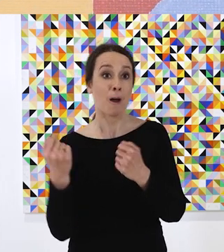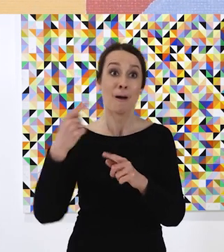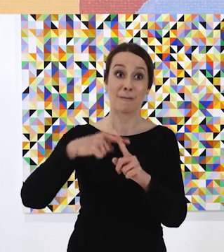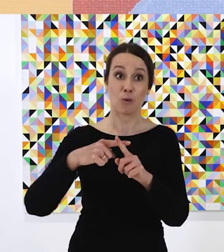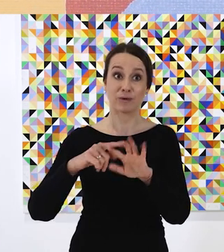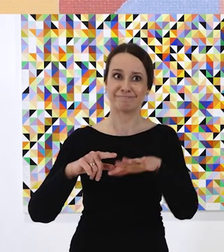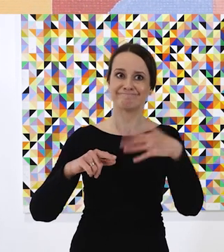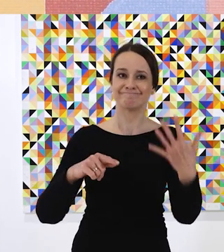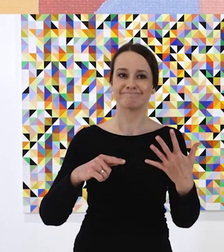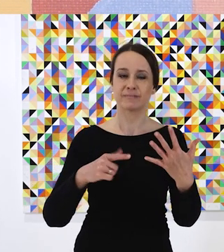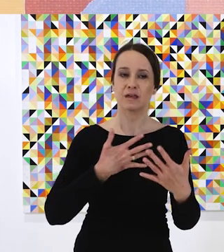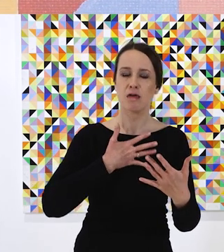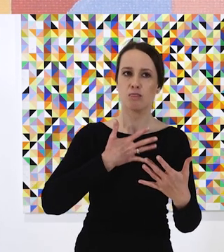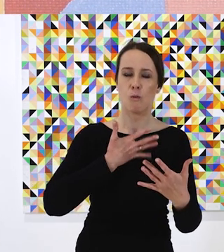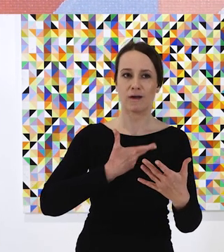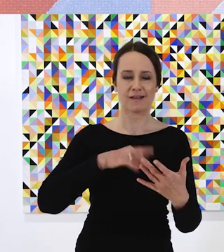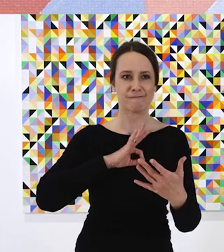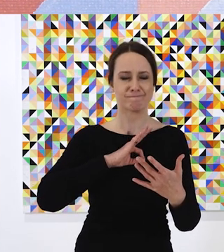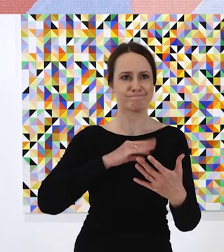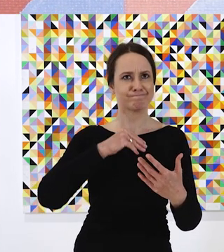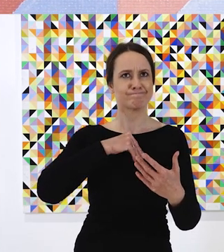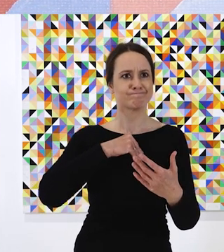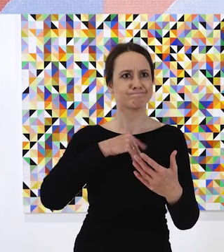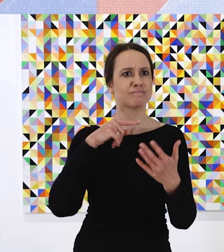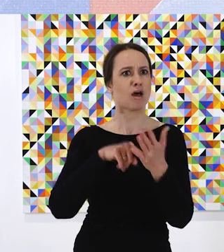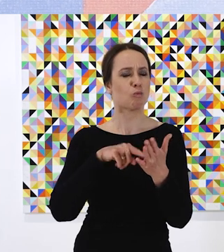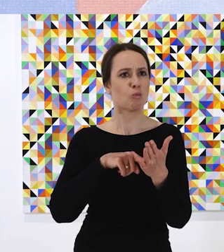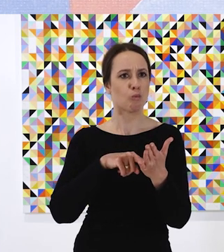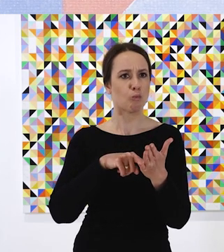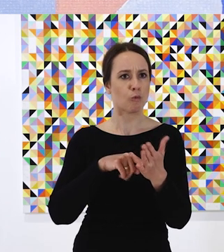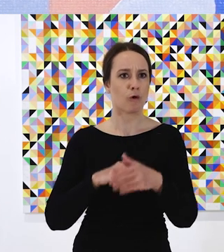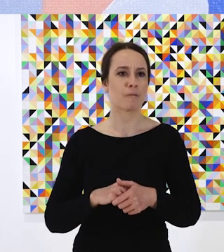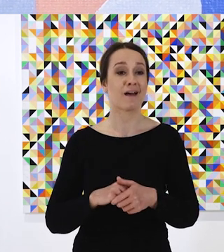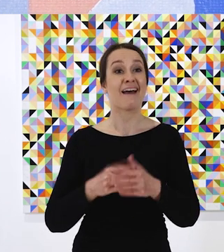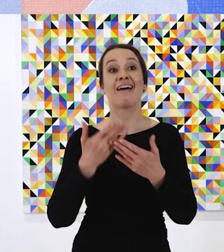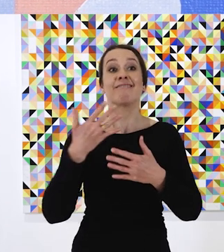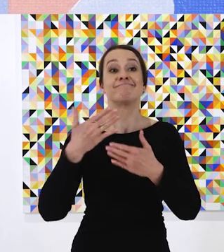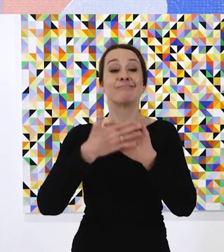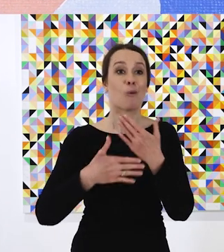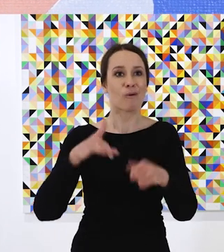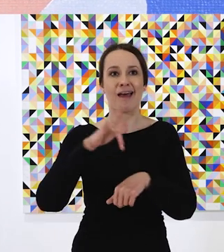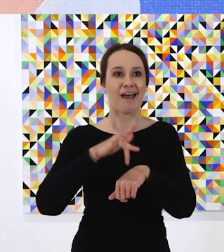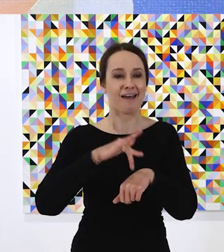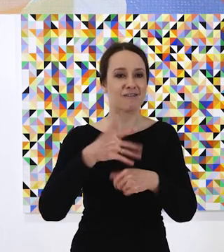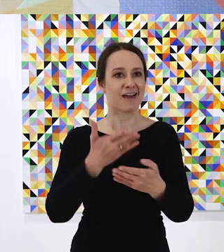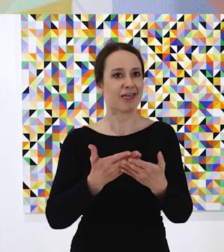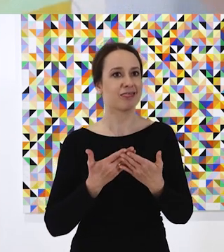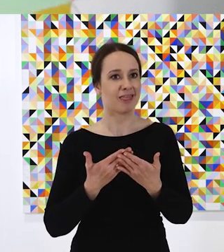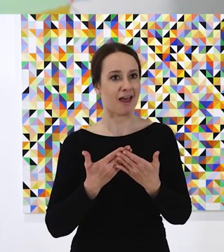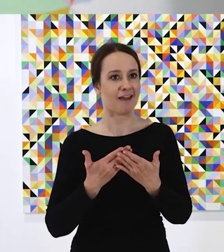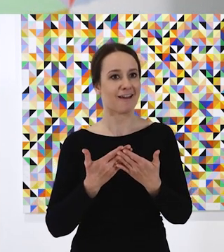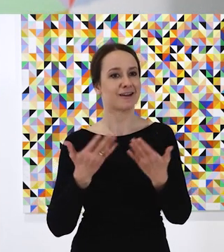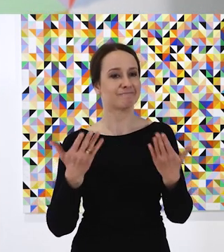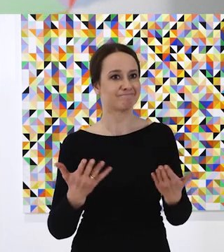go z pewną intuicją która w sumie w finale daje nam obraz